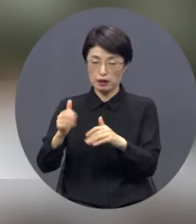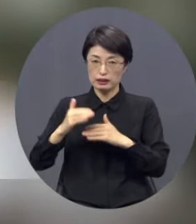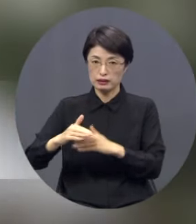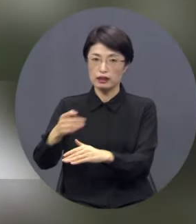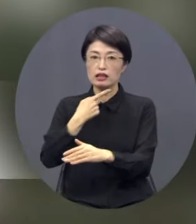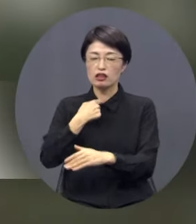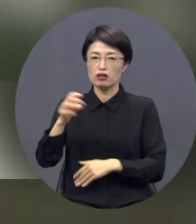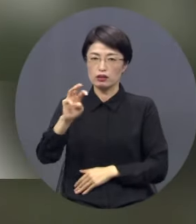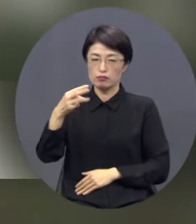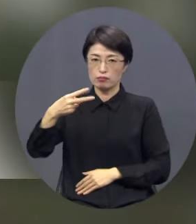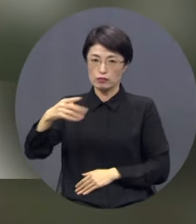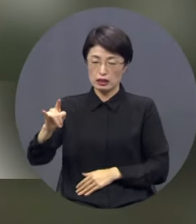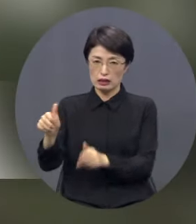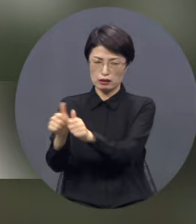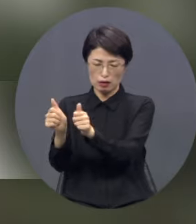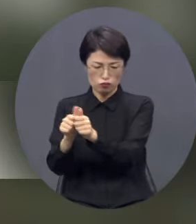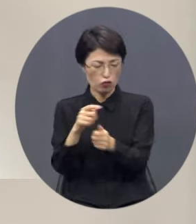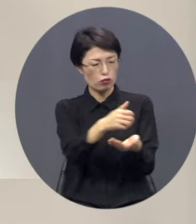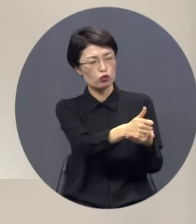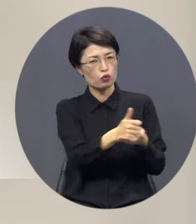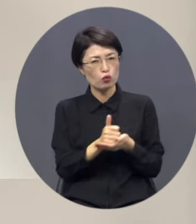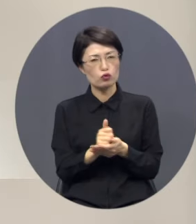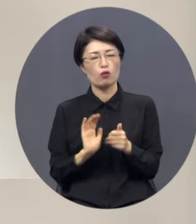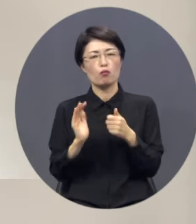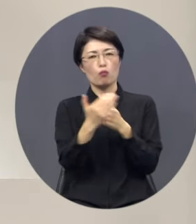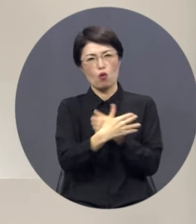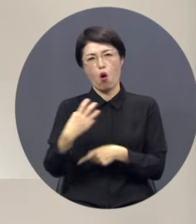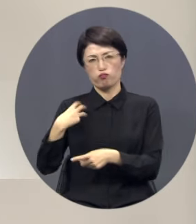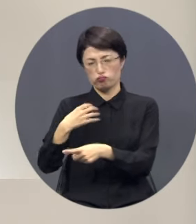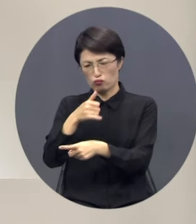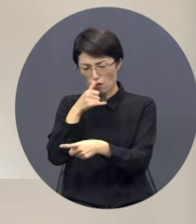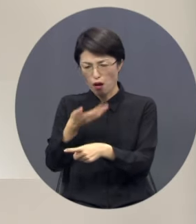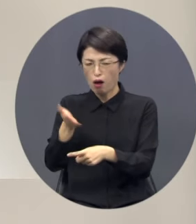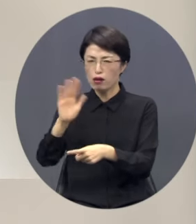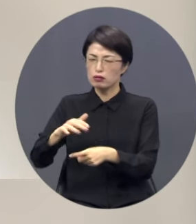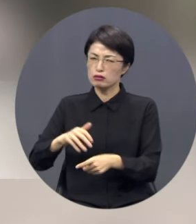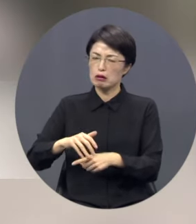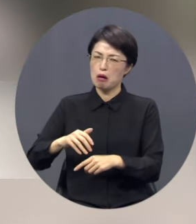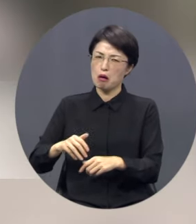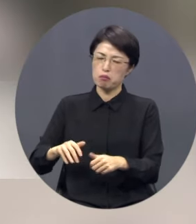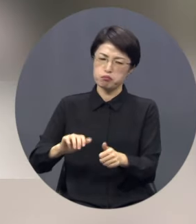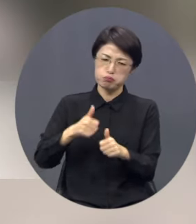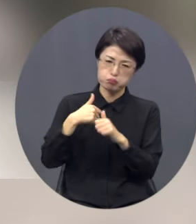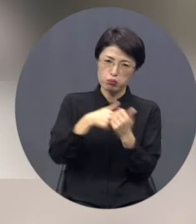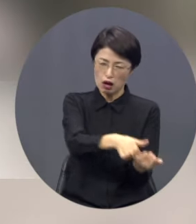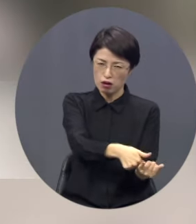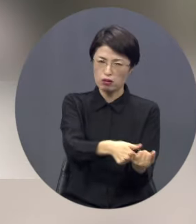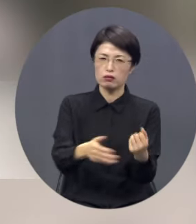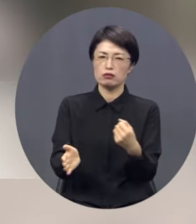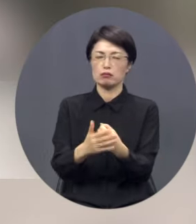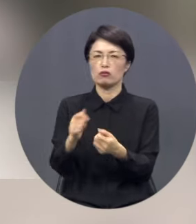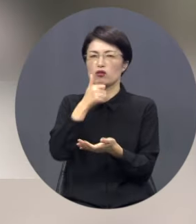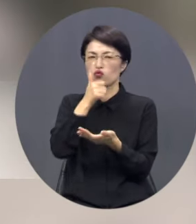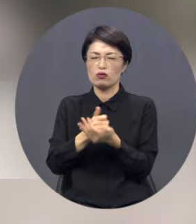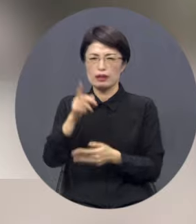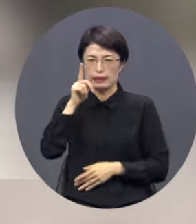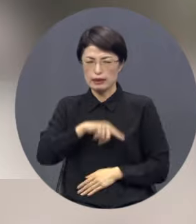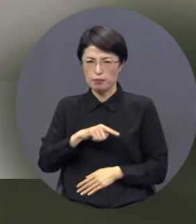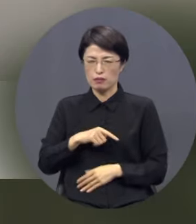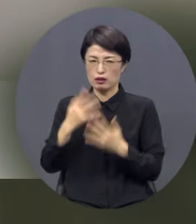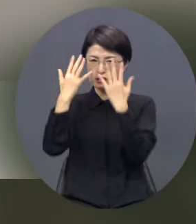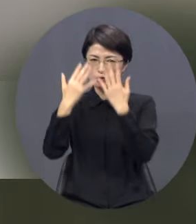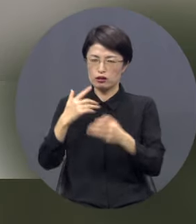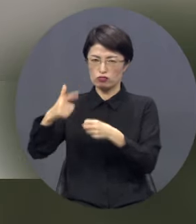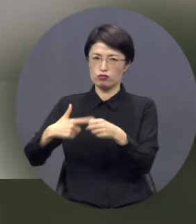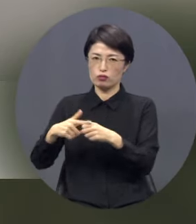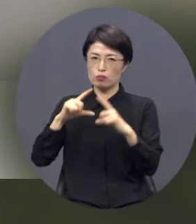손님을 보호해야 할 의무가 있는데 범행을 저질러 죄질이 무겁다며 징역 6년을 선고했습니다. 이 남성은 지난